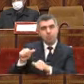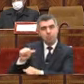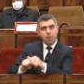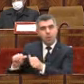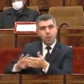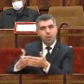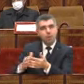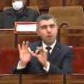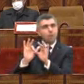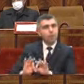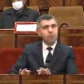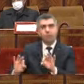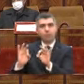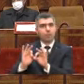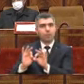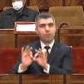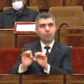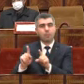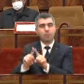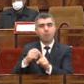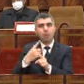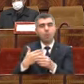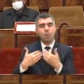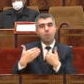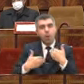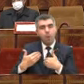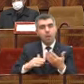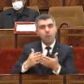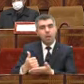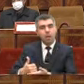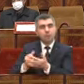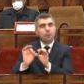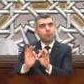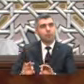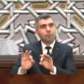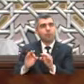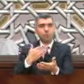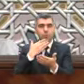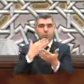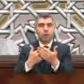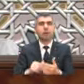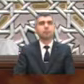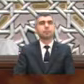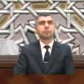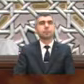والمقررات، قصور في العناية بالأطفال في وضعية صعبة. شكرا لكم